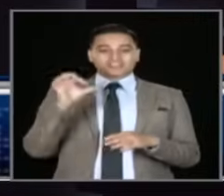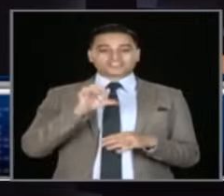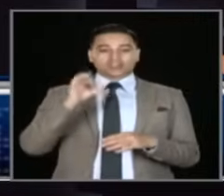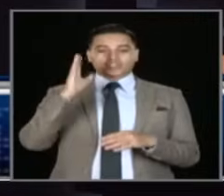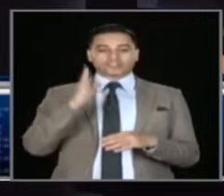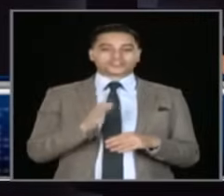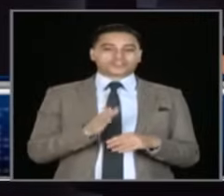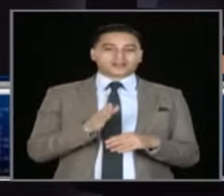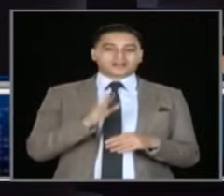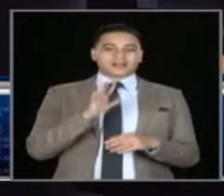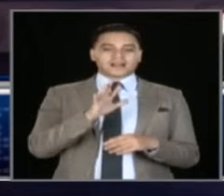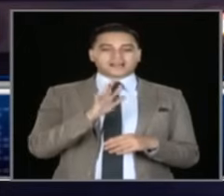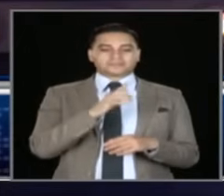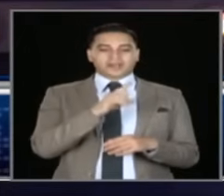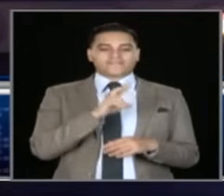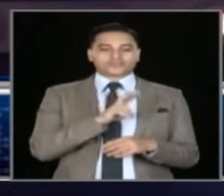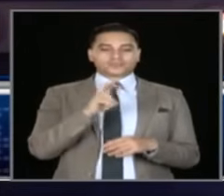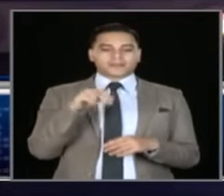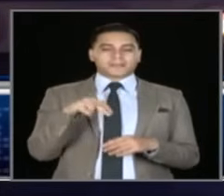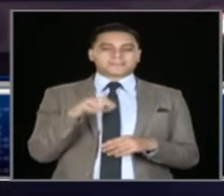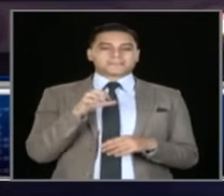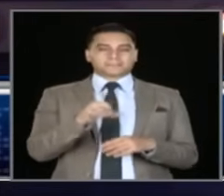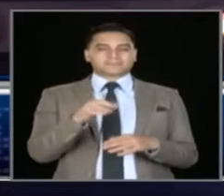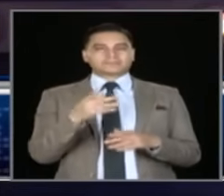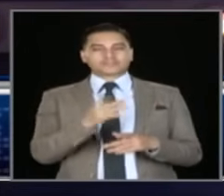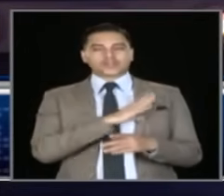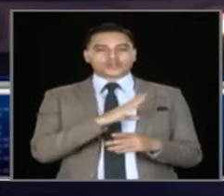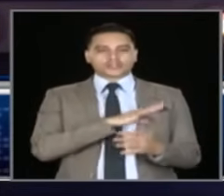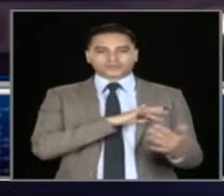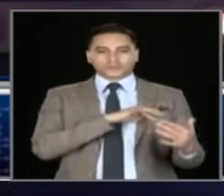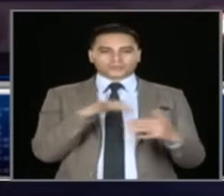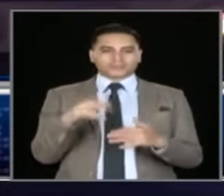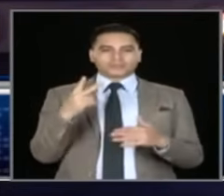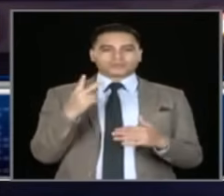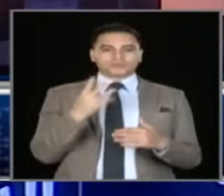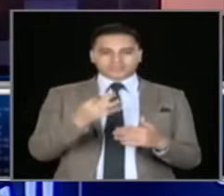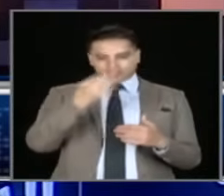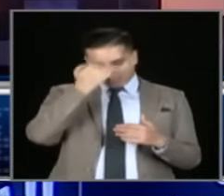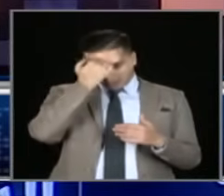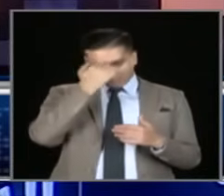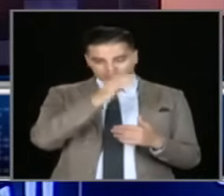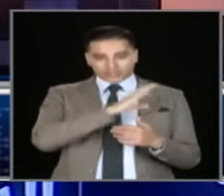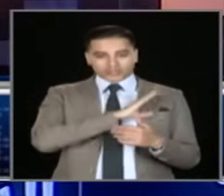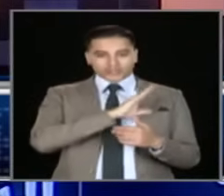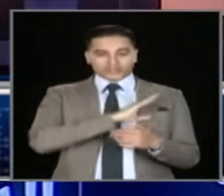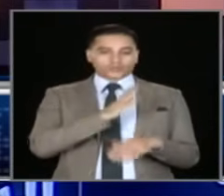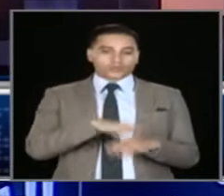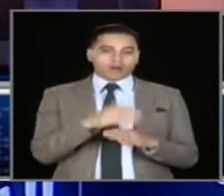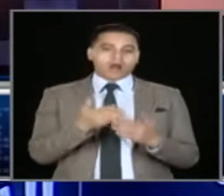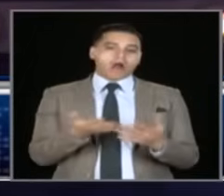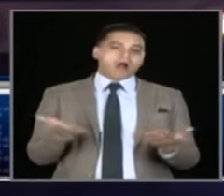مايو. اسطول مكون من حوالي 32 ألف جندي وأكثر